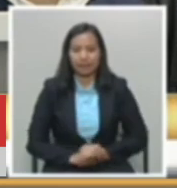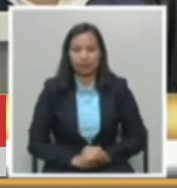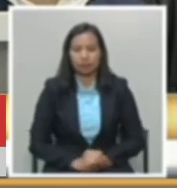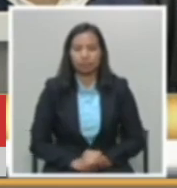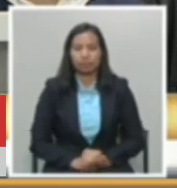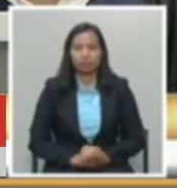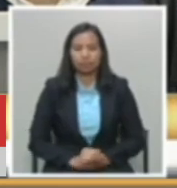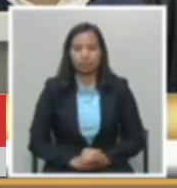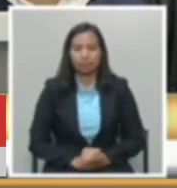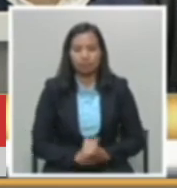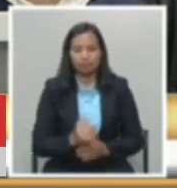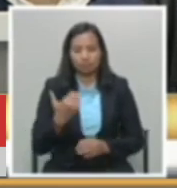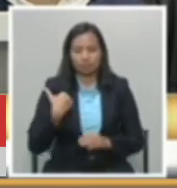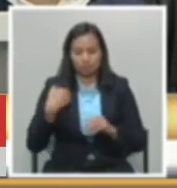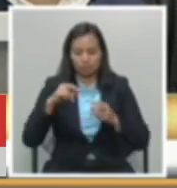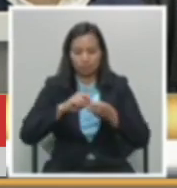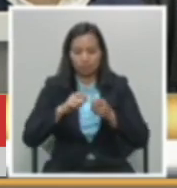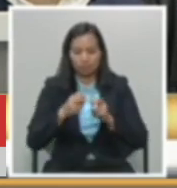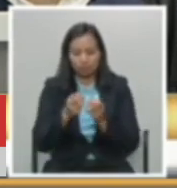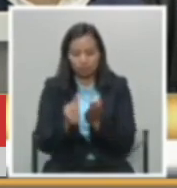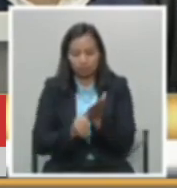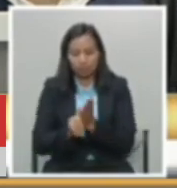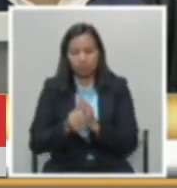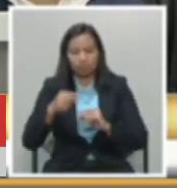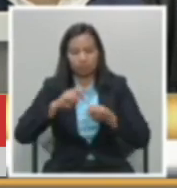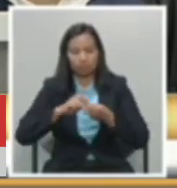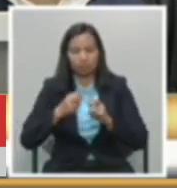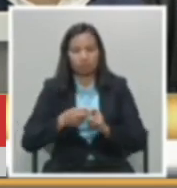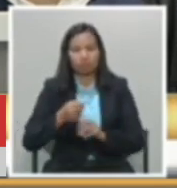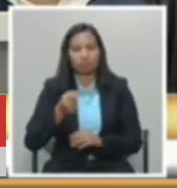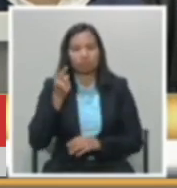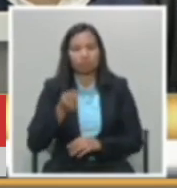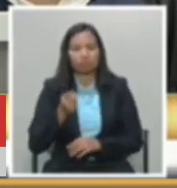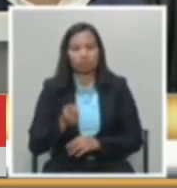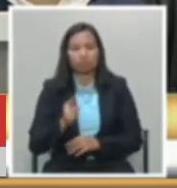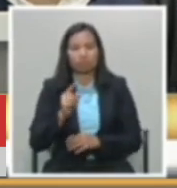เห็นมีการแก้ปัญหาที่เกิดขึ้นอย่างจริงจัง